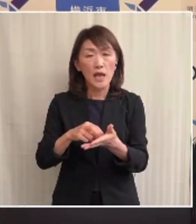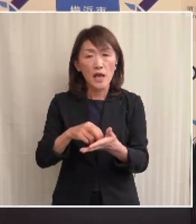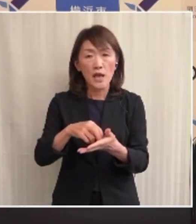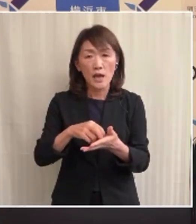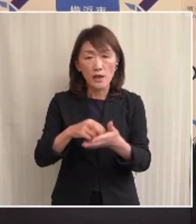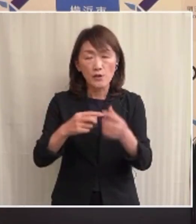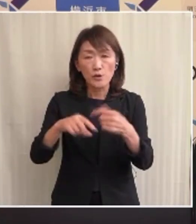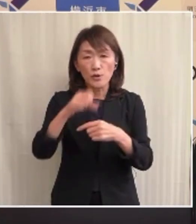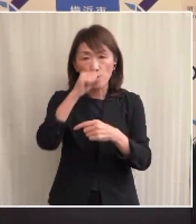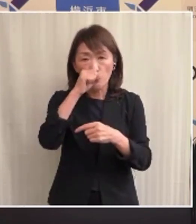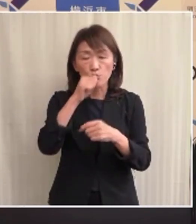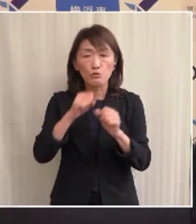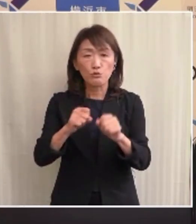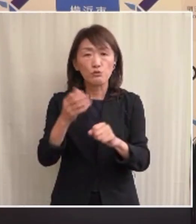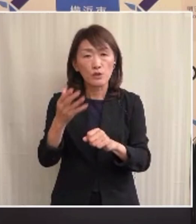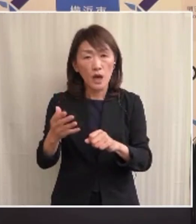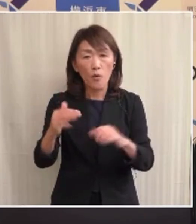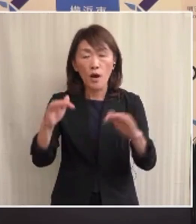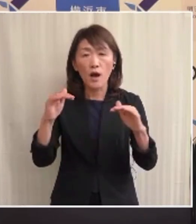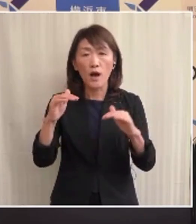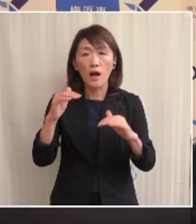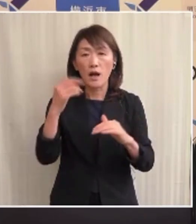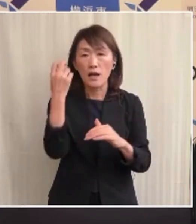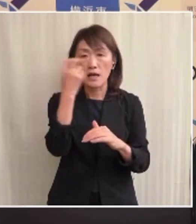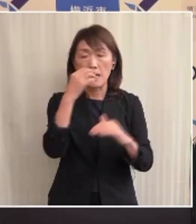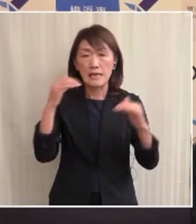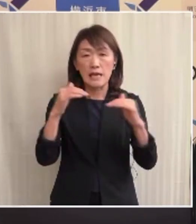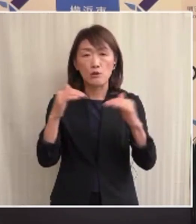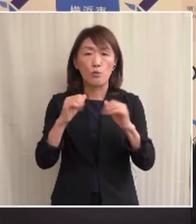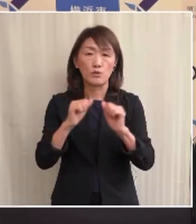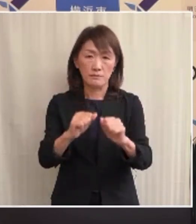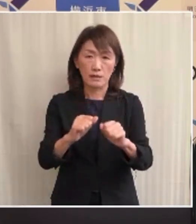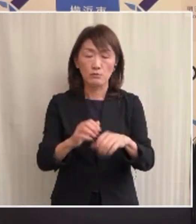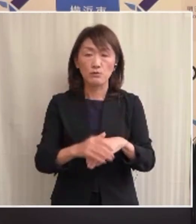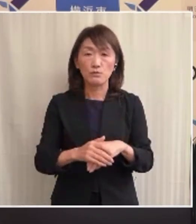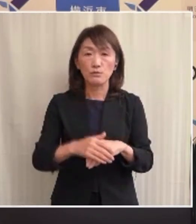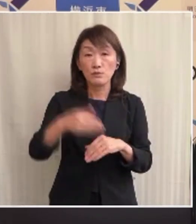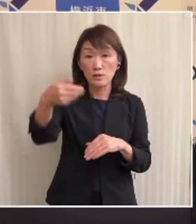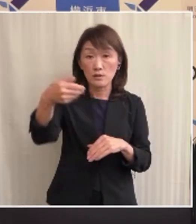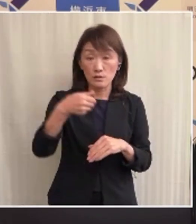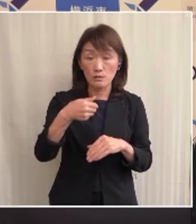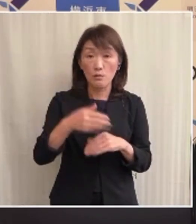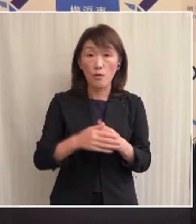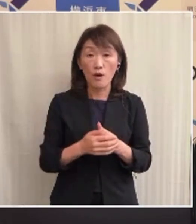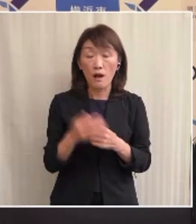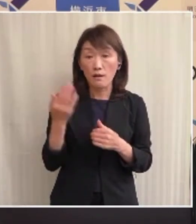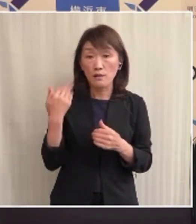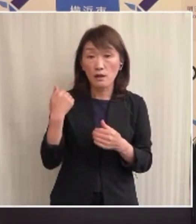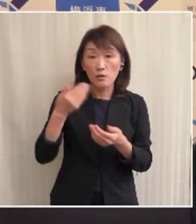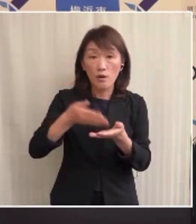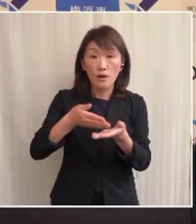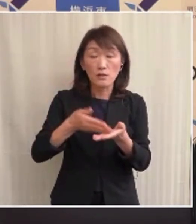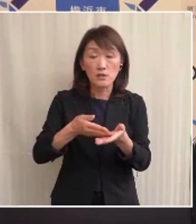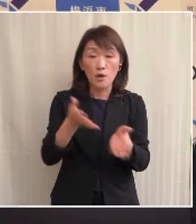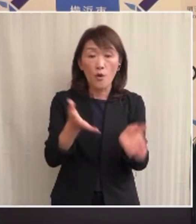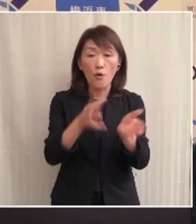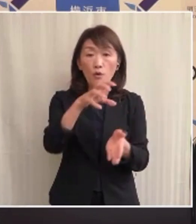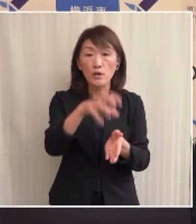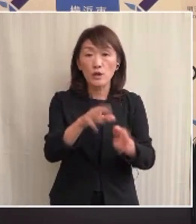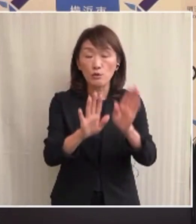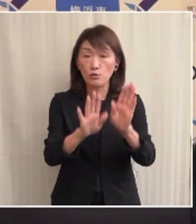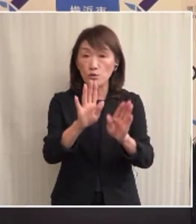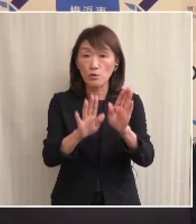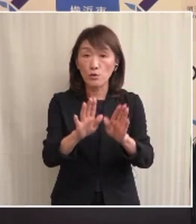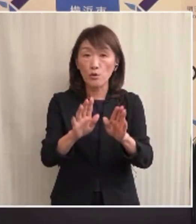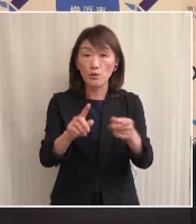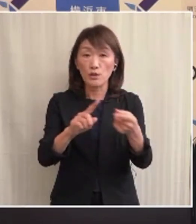は検討したいと思っております。 ちょっと短くもう一点、先ほどの話だと、その保育園の状況によっては、この希